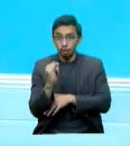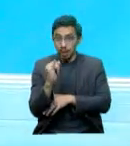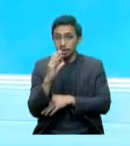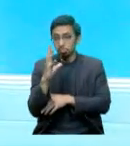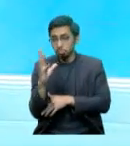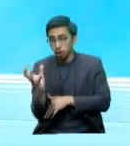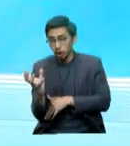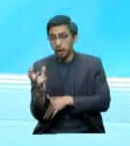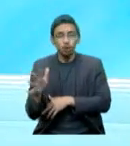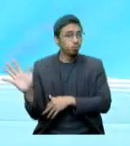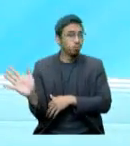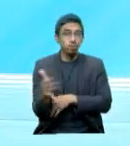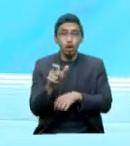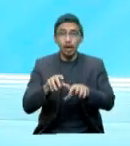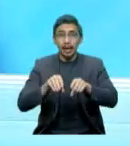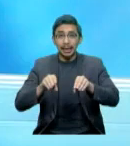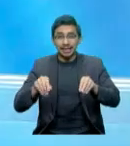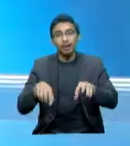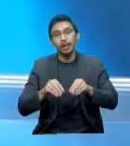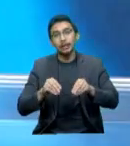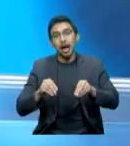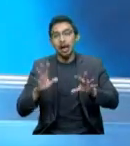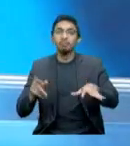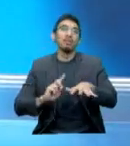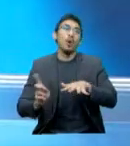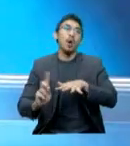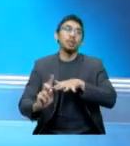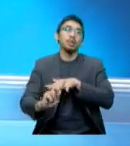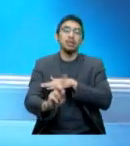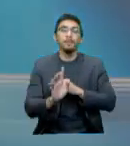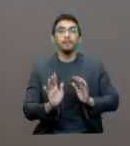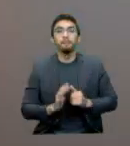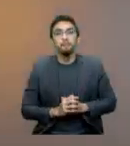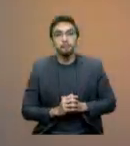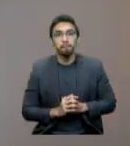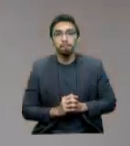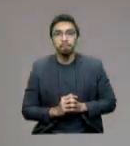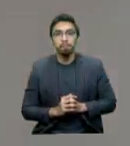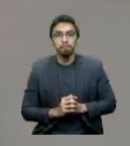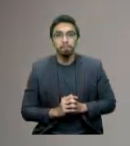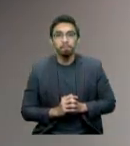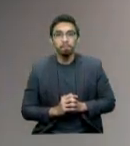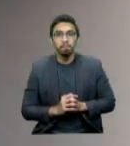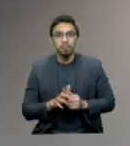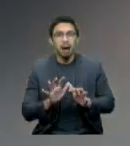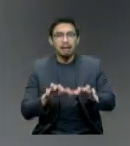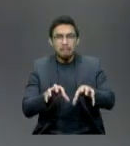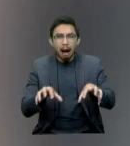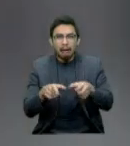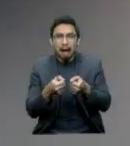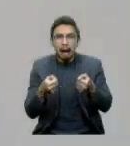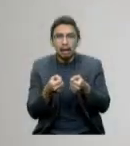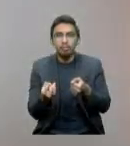petang seluruh karyawan yang tengah bekerja terpaksa dievakuasi keluar pabrik banyaknya bahan karet yang